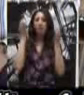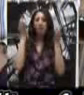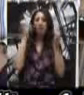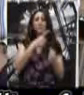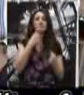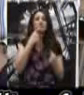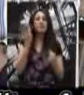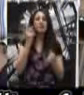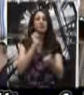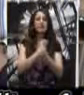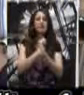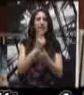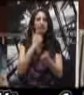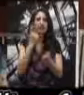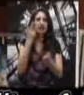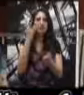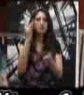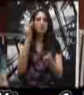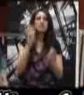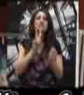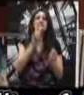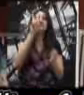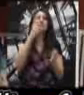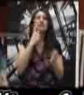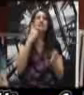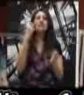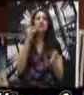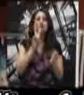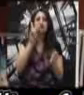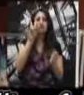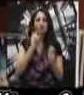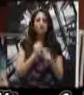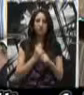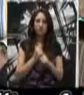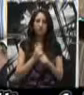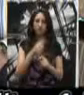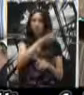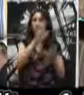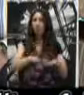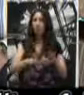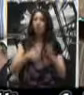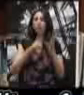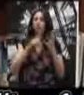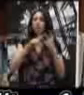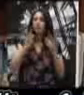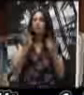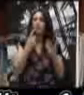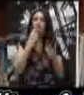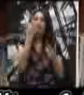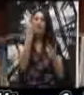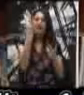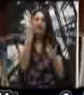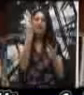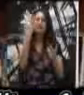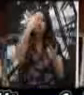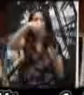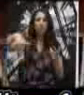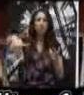واخدها كام سنة سكة؟ سبعة. سبع سنين. بقالك هنا قد ايه؟ بقالي